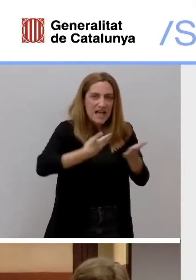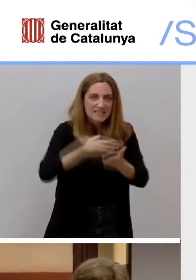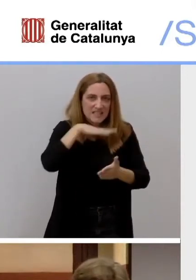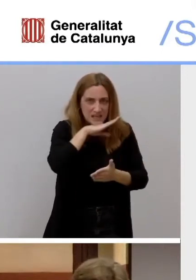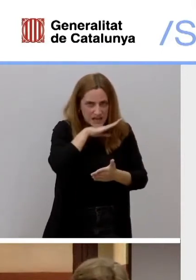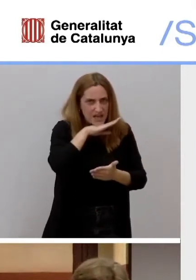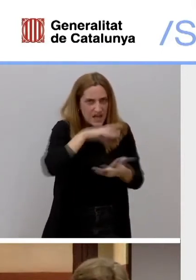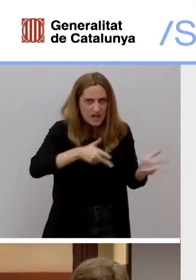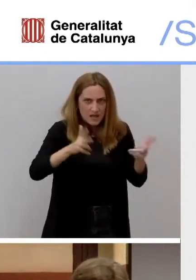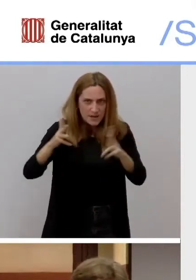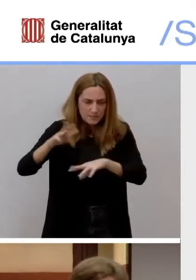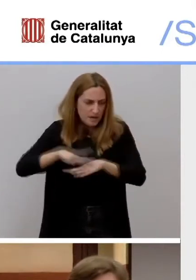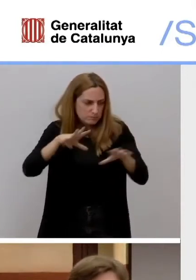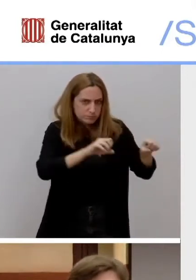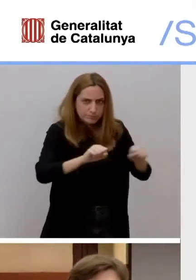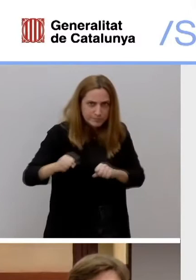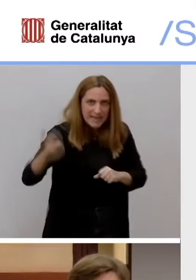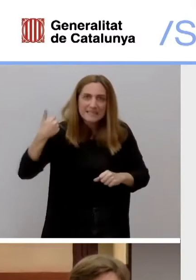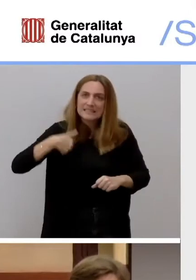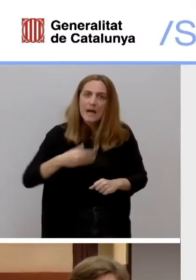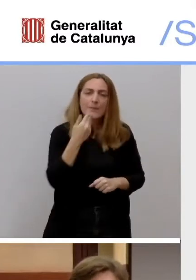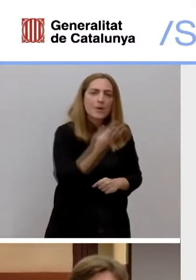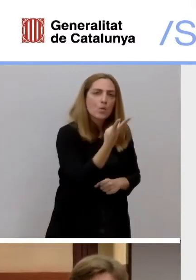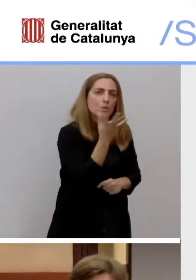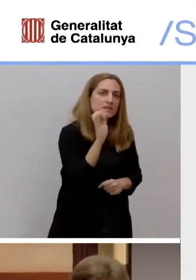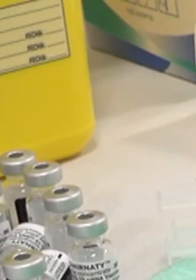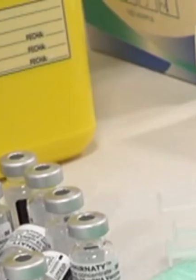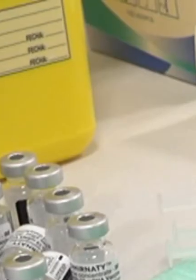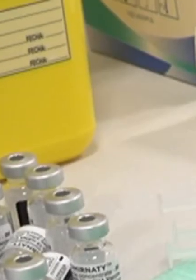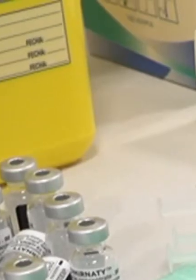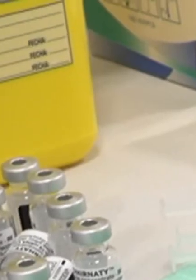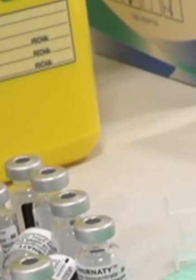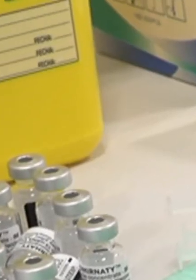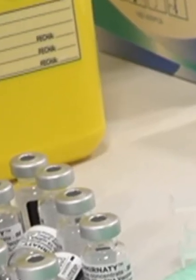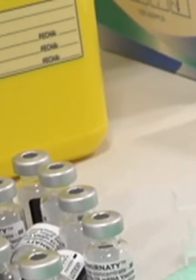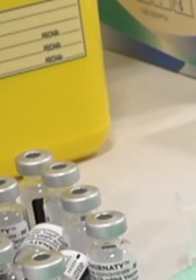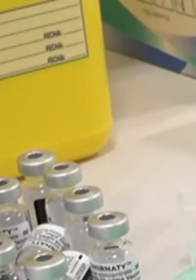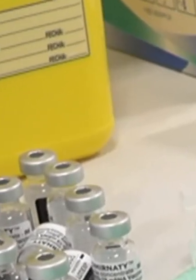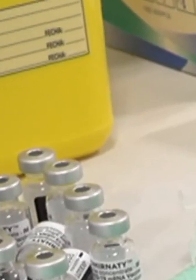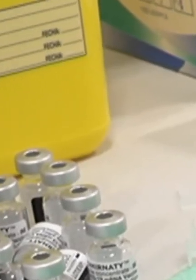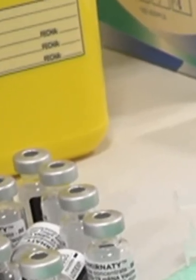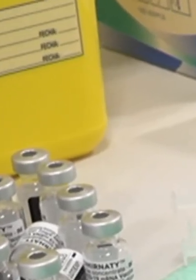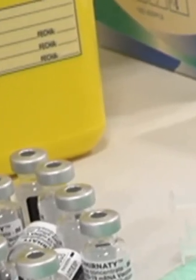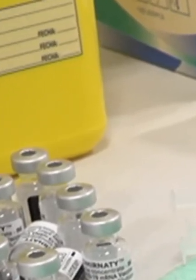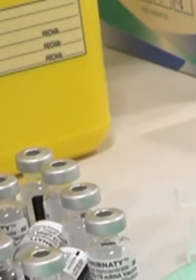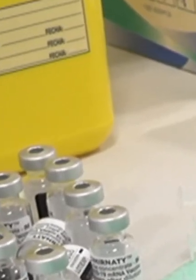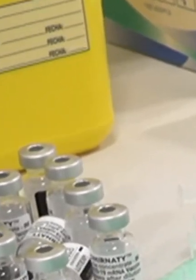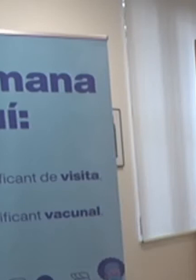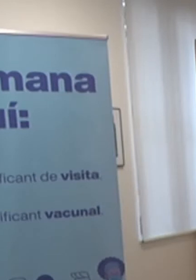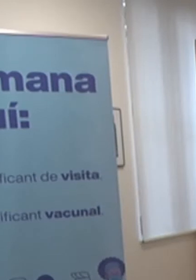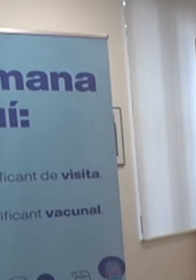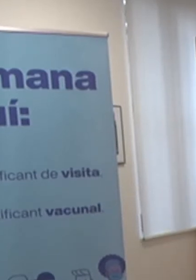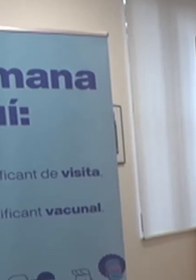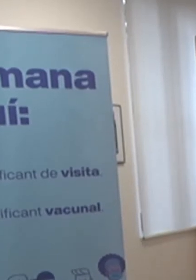llavors i s'han agafat ja més de 400.000 per aquestes mateixes dates. Fins ara s'han pogut vacunar de la dosi de record